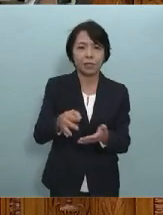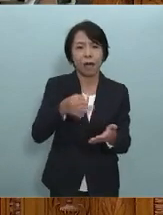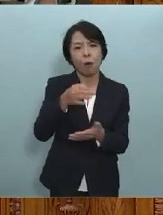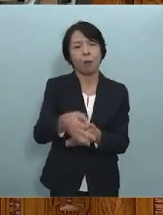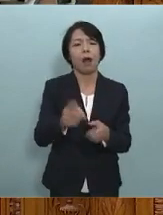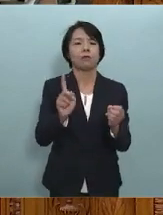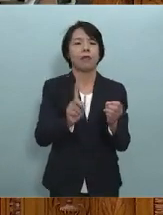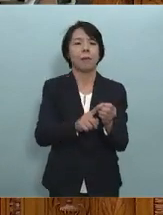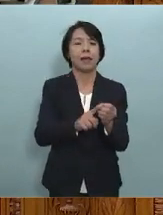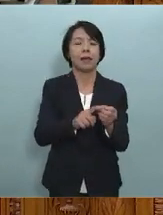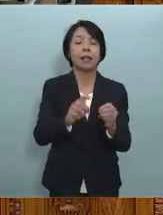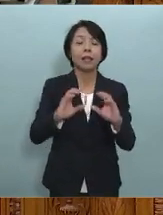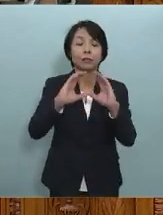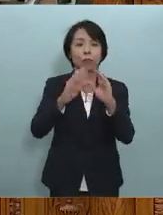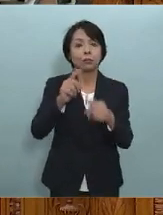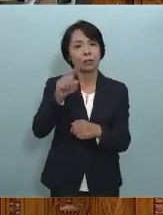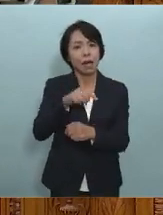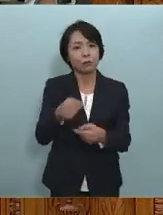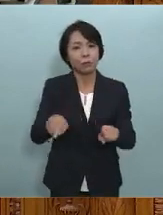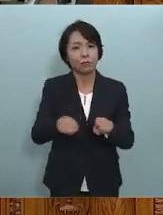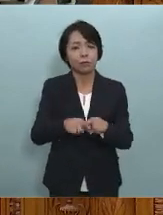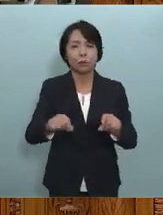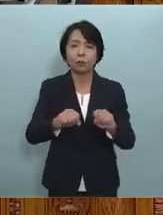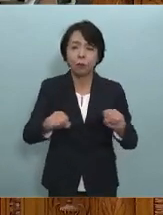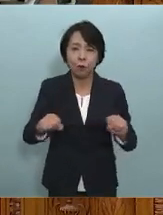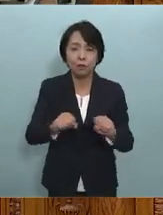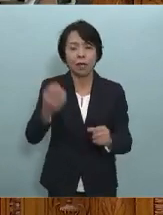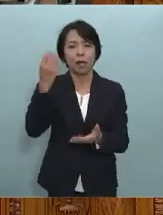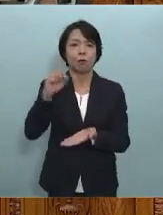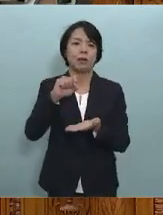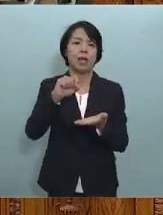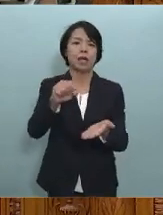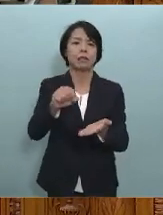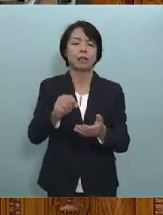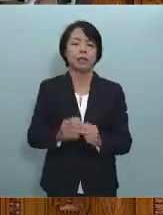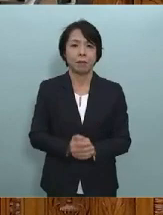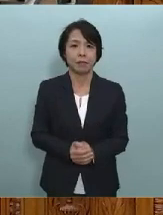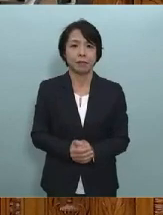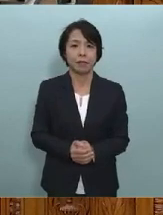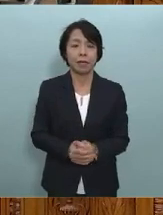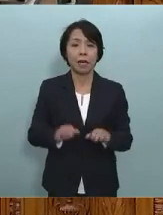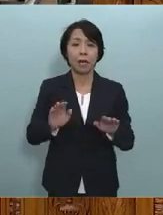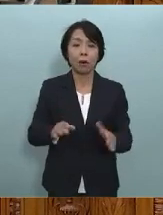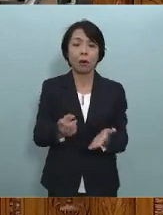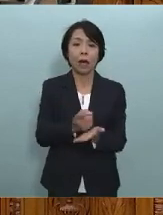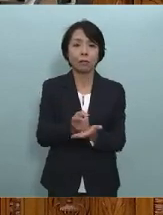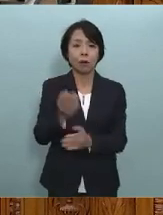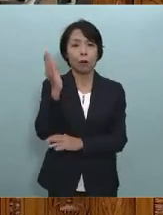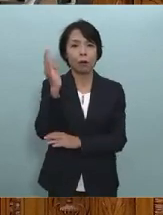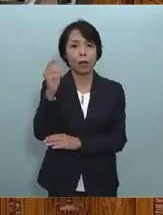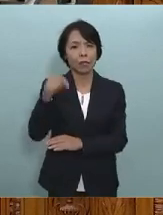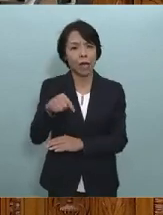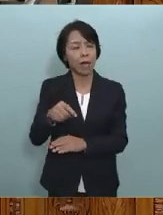強制を私たちは提案していますなぜか今回の初心表明では触れられなかったようですが